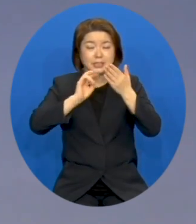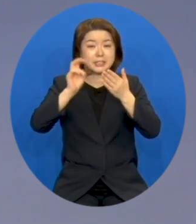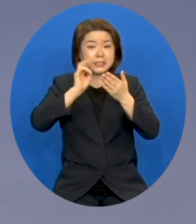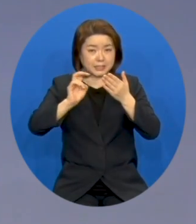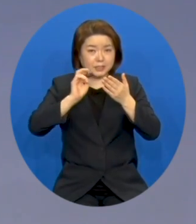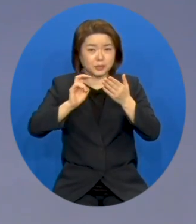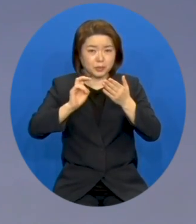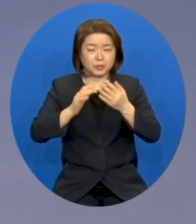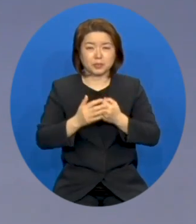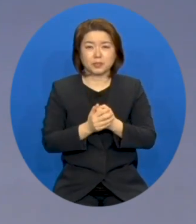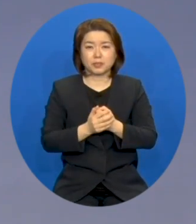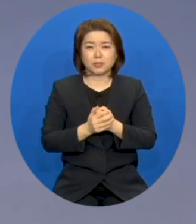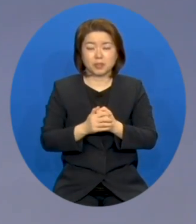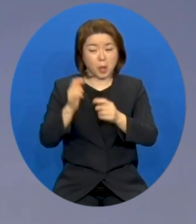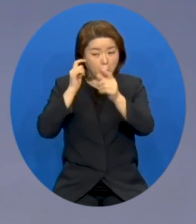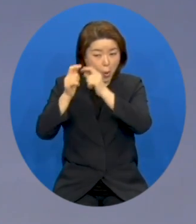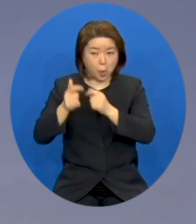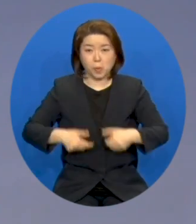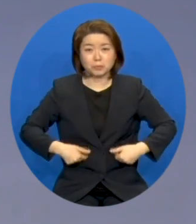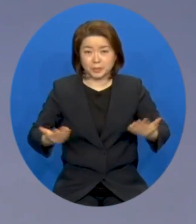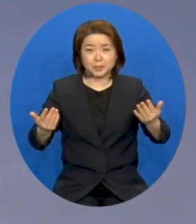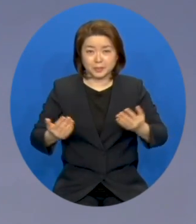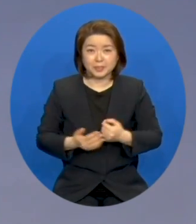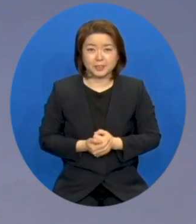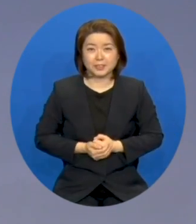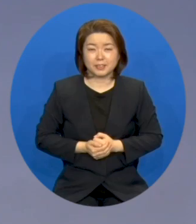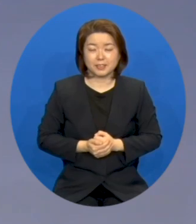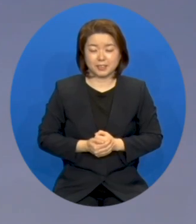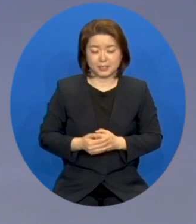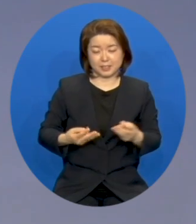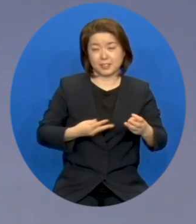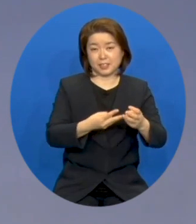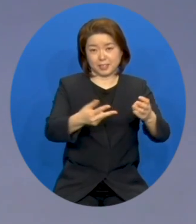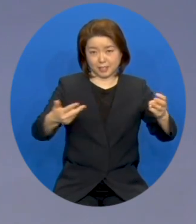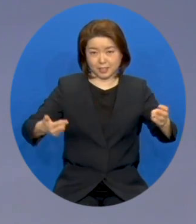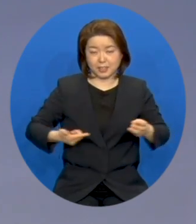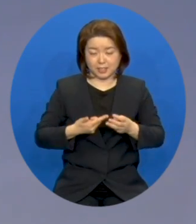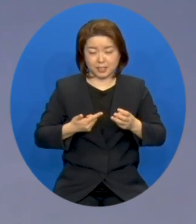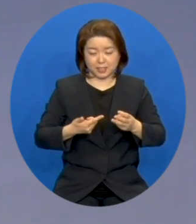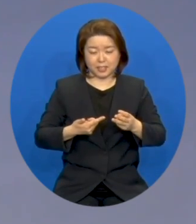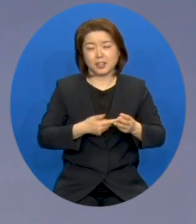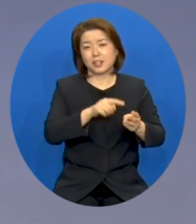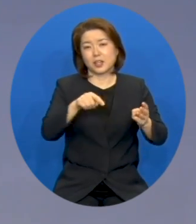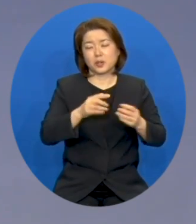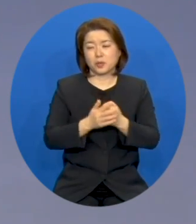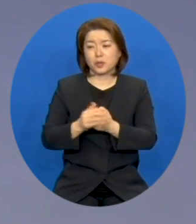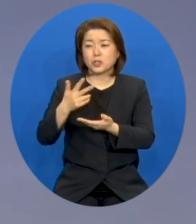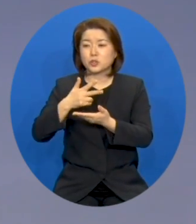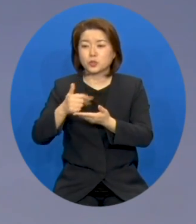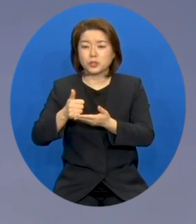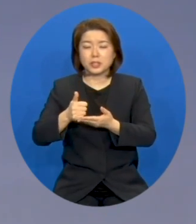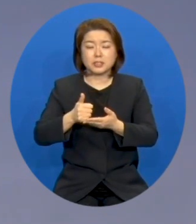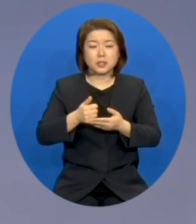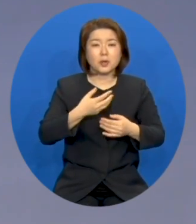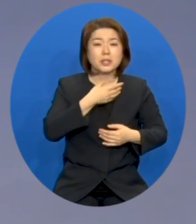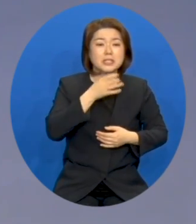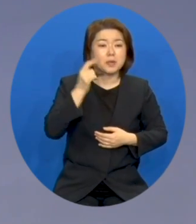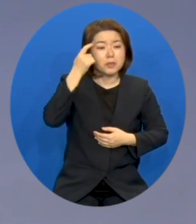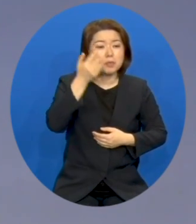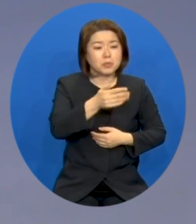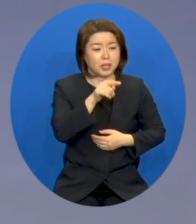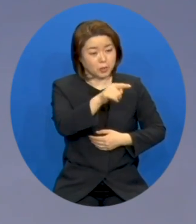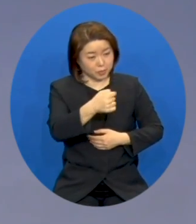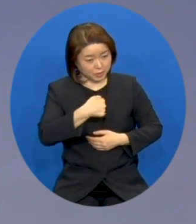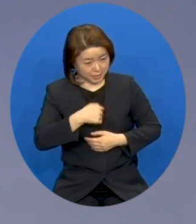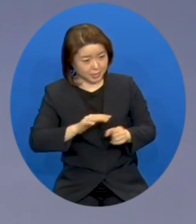뭐 고민할 필요도 없지요. 갈릴리 호숫가에서 주님께서 시몬에게 물으셨네. 넌 날